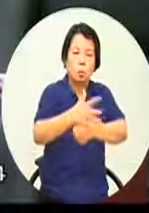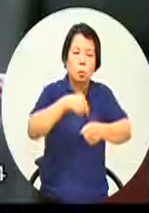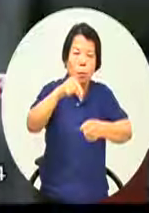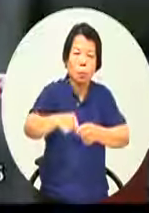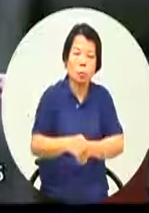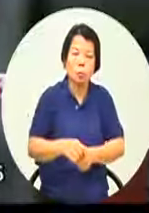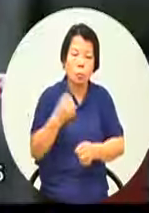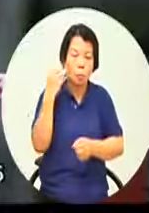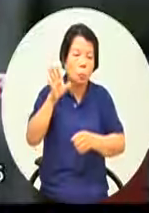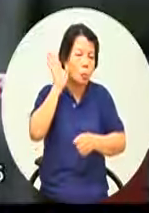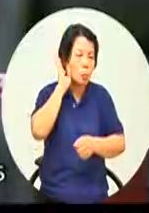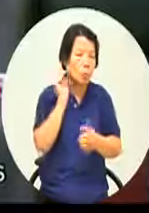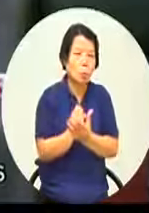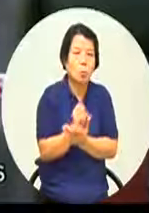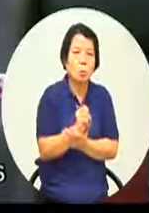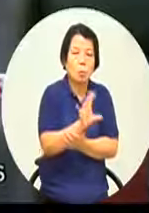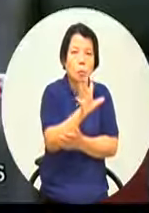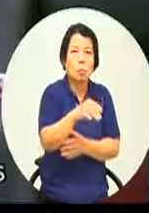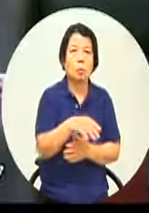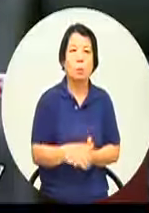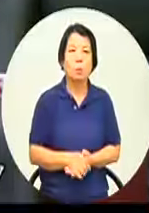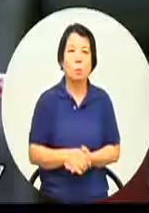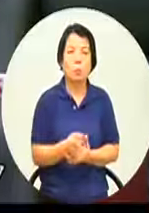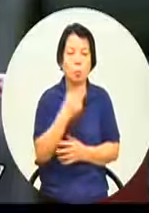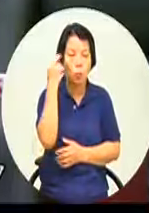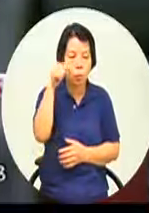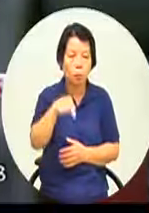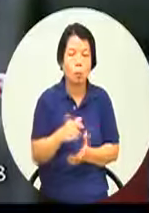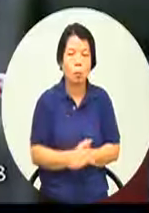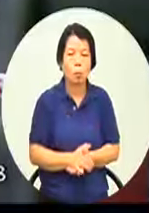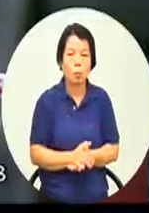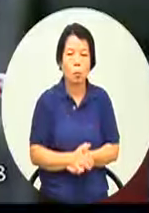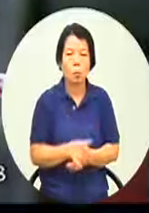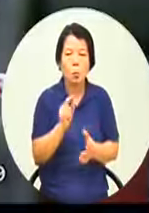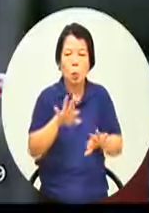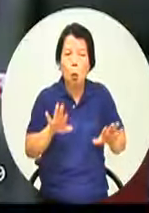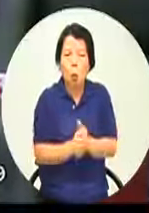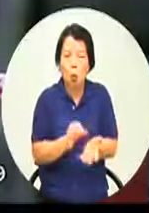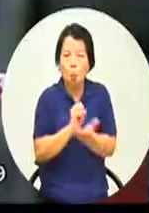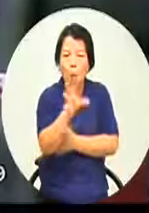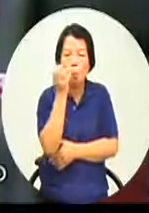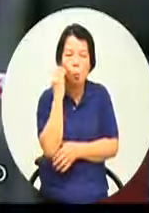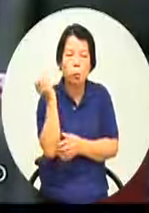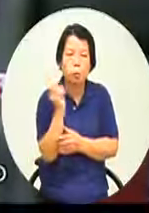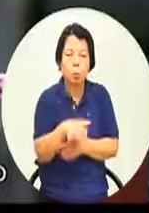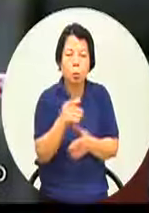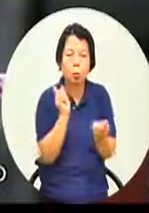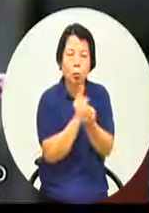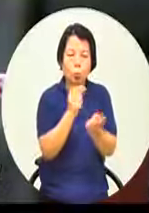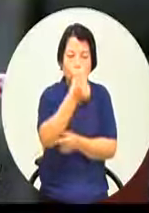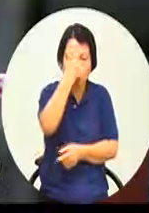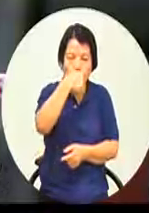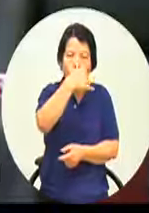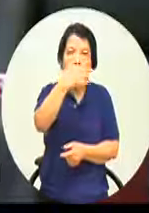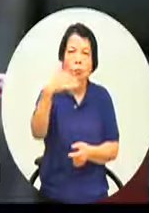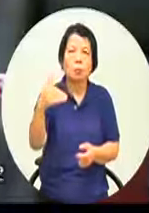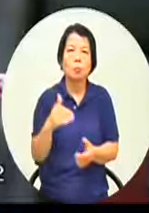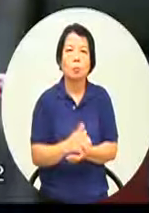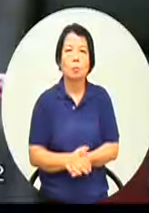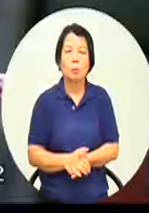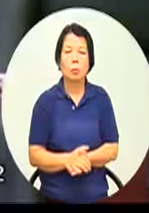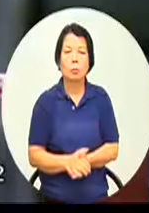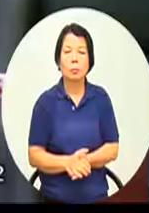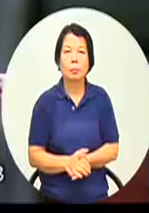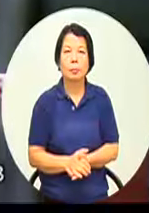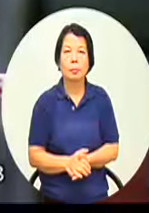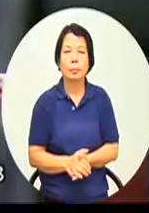闻版面了哈。我是讲安尼，负面的报道对我农村哦，真正哦负面